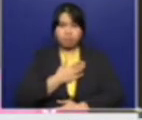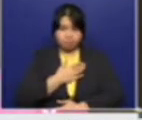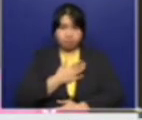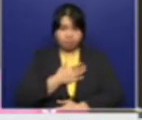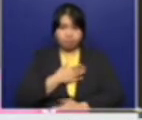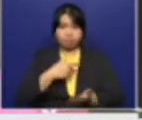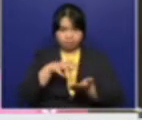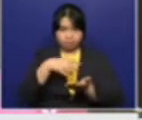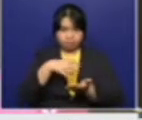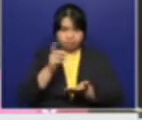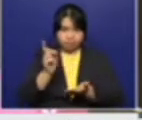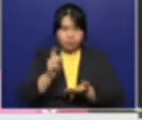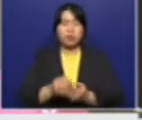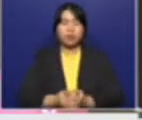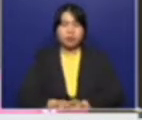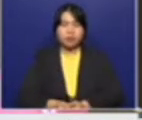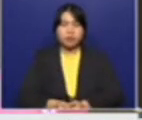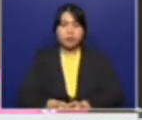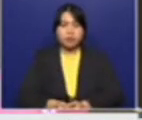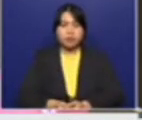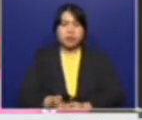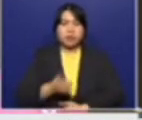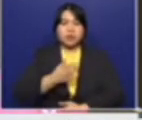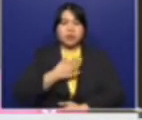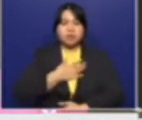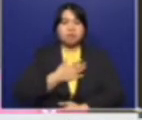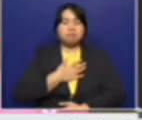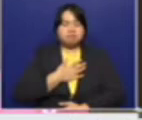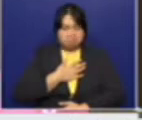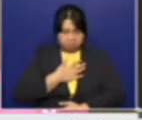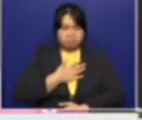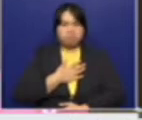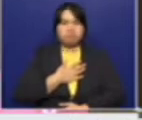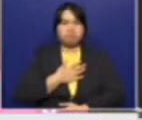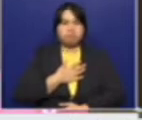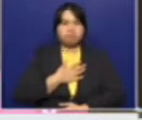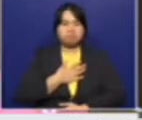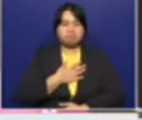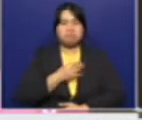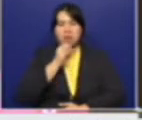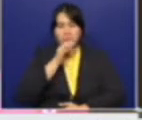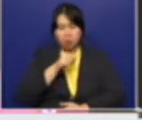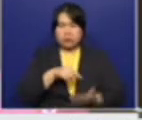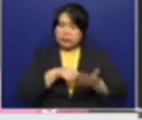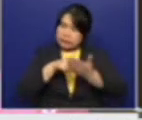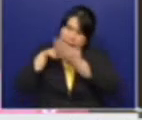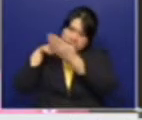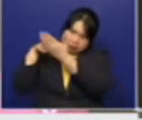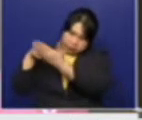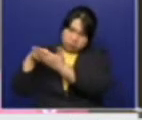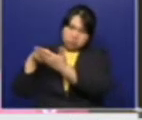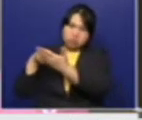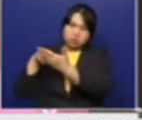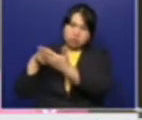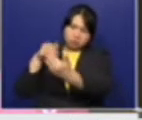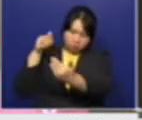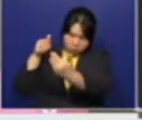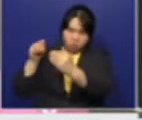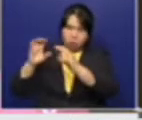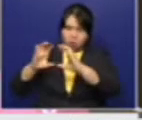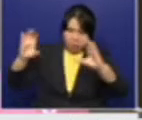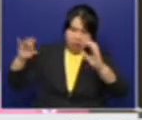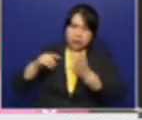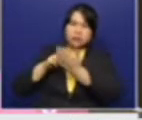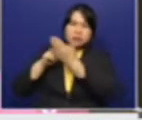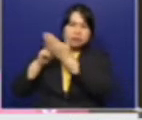ครับว่าผมนั้นยังยืนครับที่จะส่งให้รัฐบาลโดยตรง